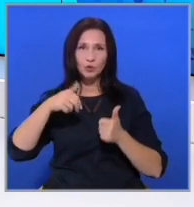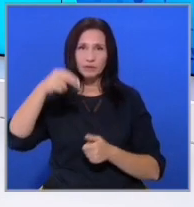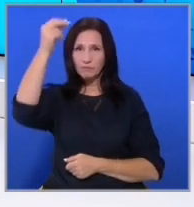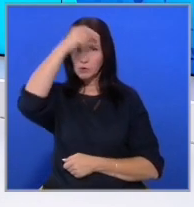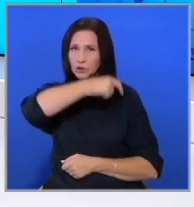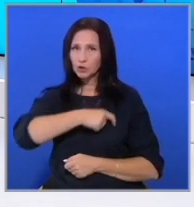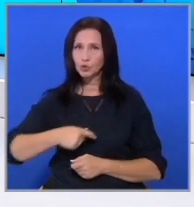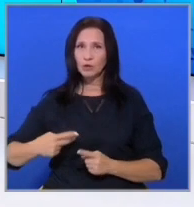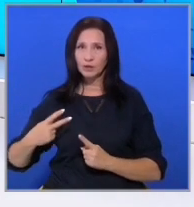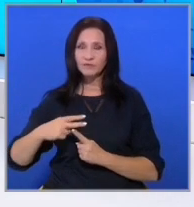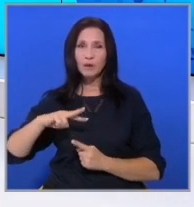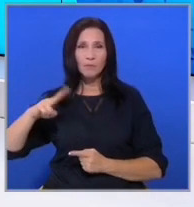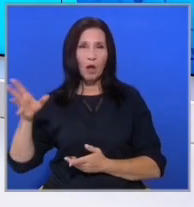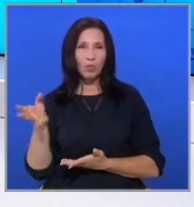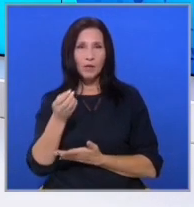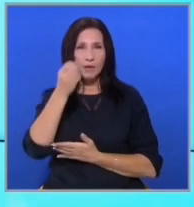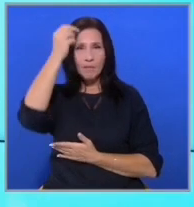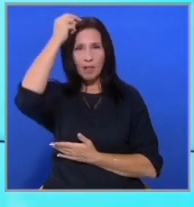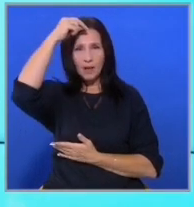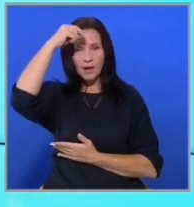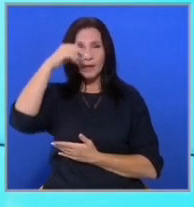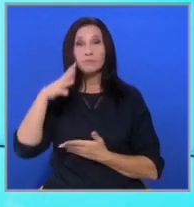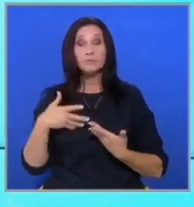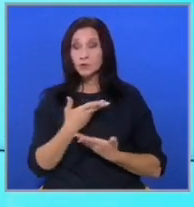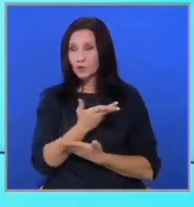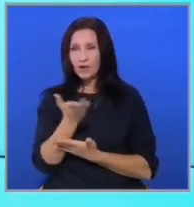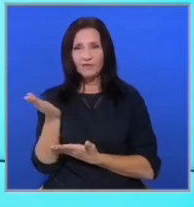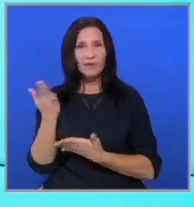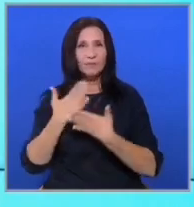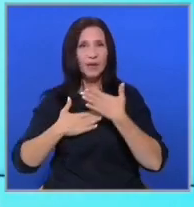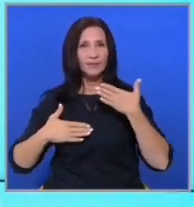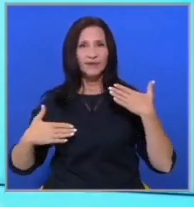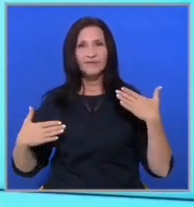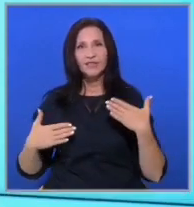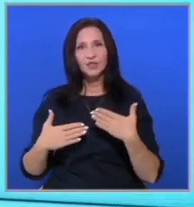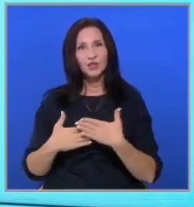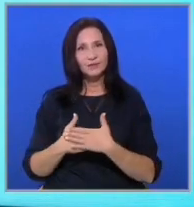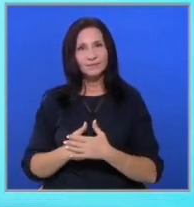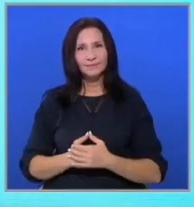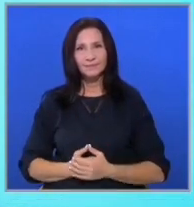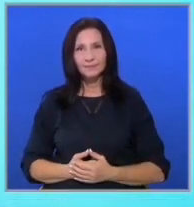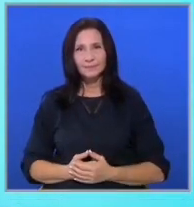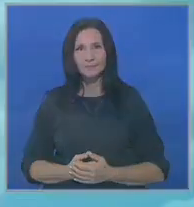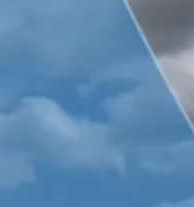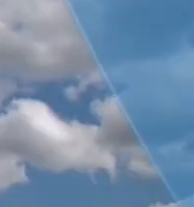туризма и БНТ «Преоткрий България». Желая ви приятна вечер!